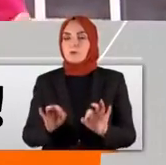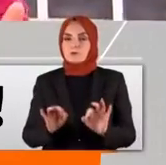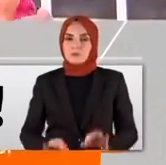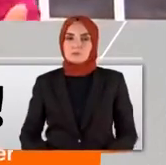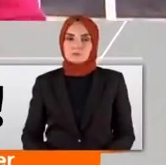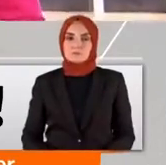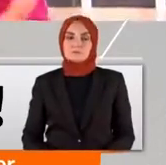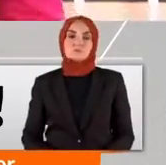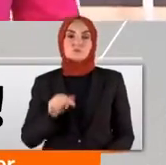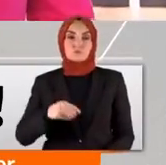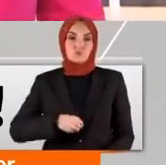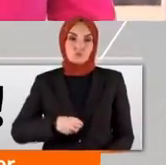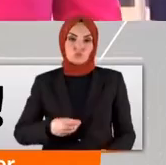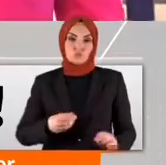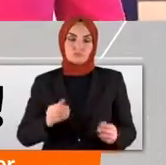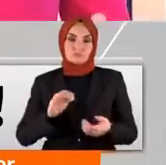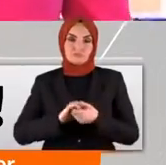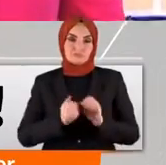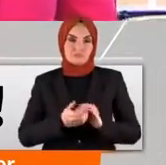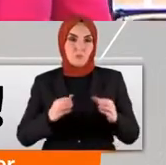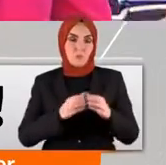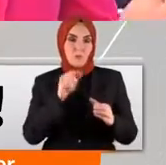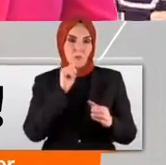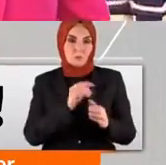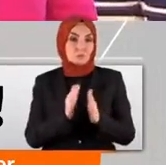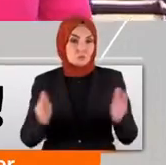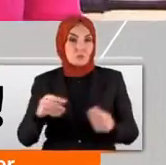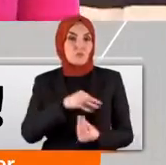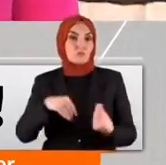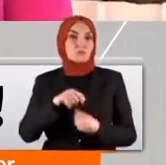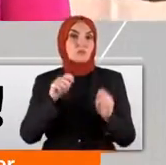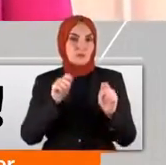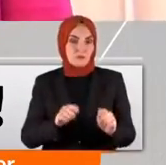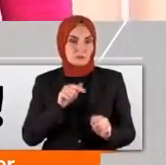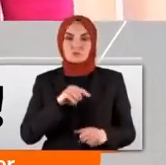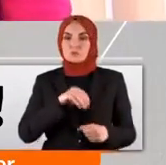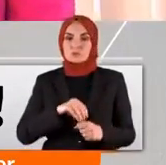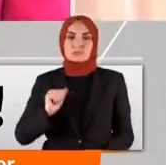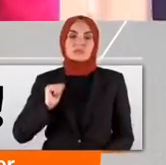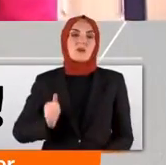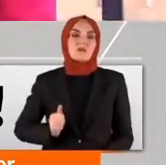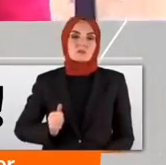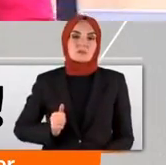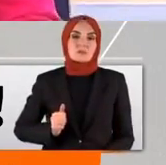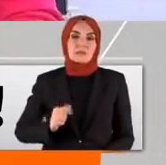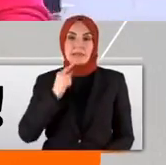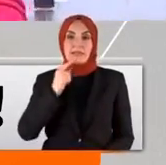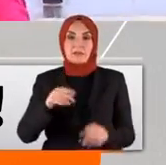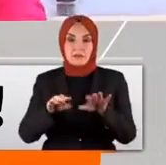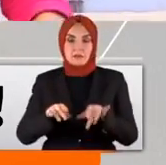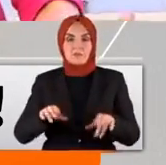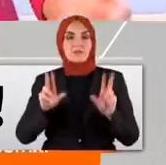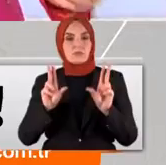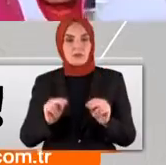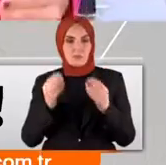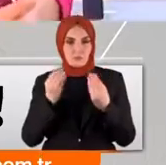örgütüne yapılan o büyük operasyonun ardından savcılık iddianamesini tamamladı. İş adamı Erdal Acar'ın örgüt